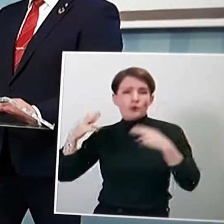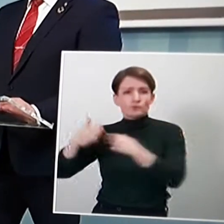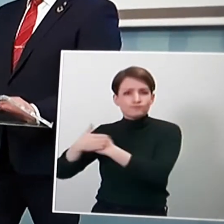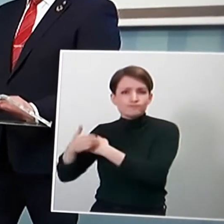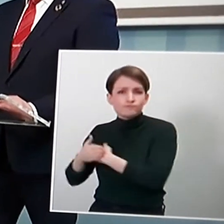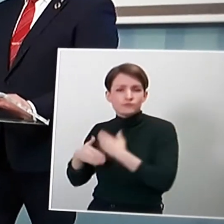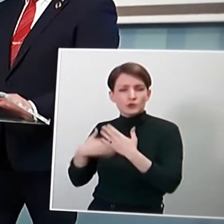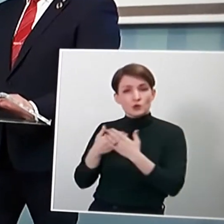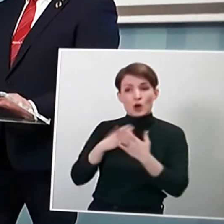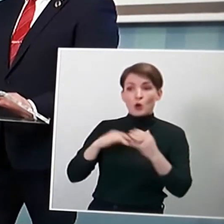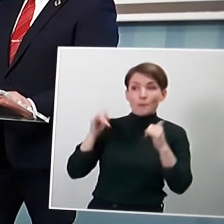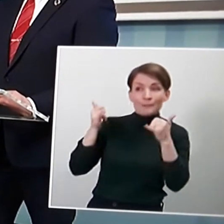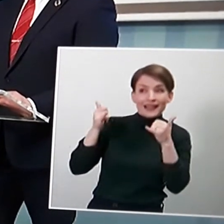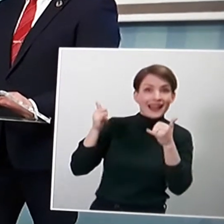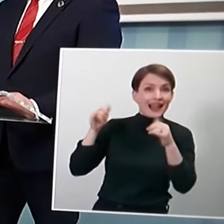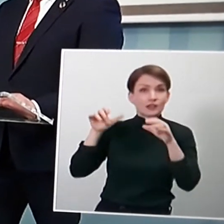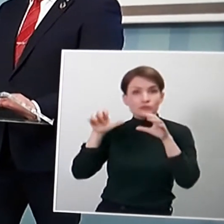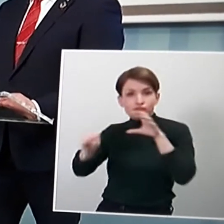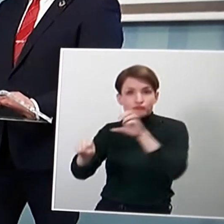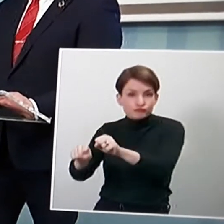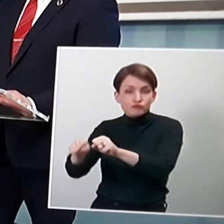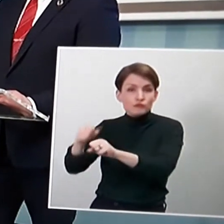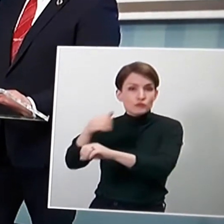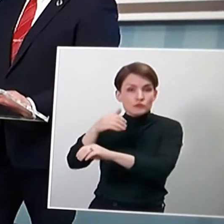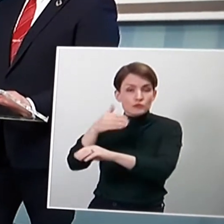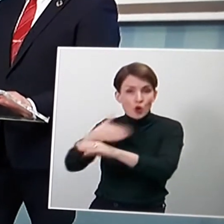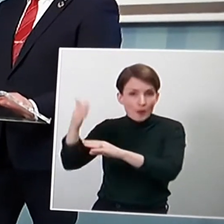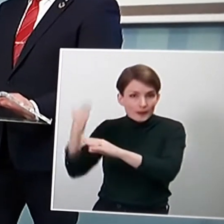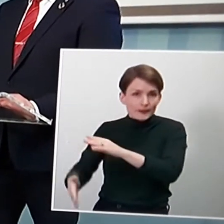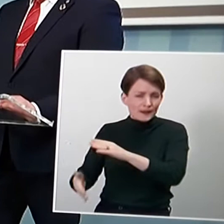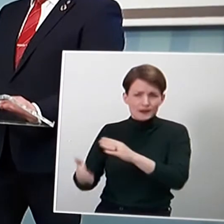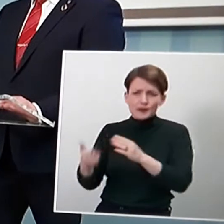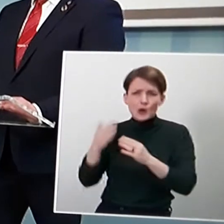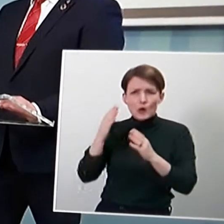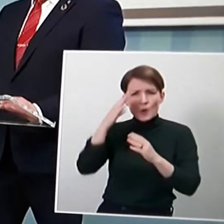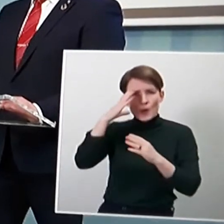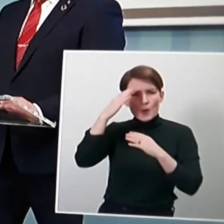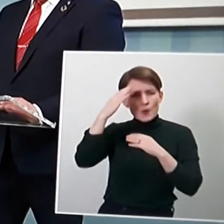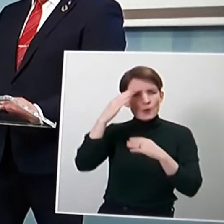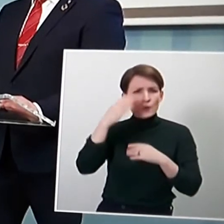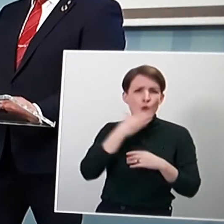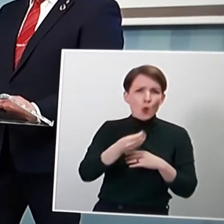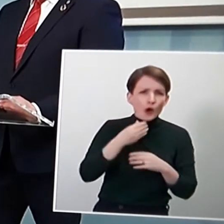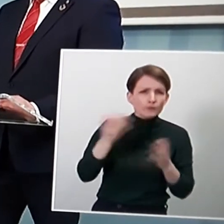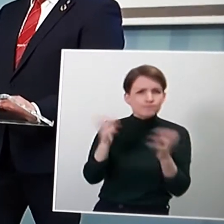nuorten kokoontumiseen rajoittaa, niin eikö todella ole muuta keinoa